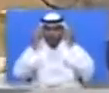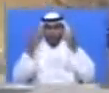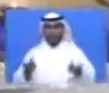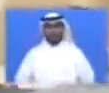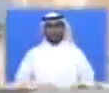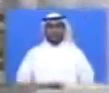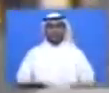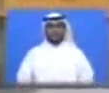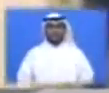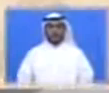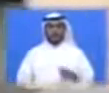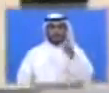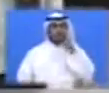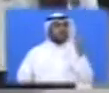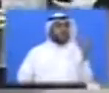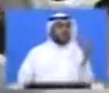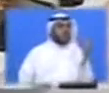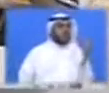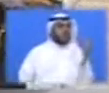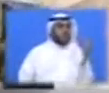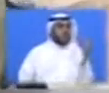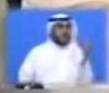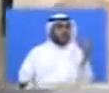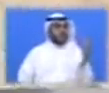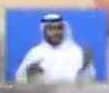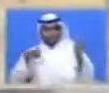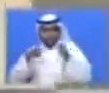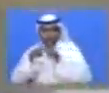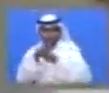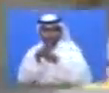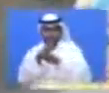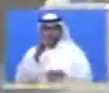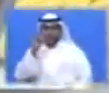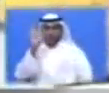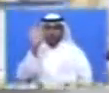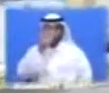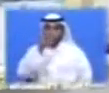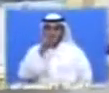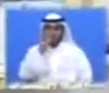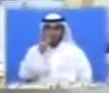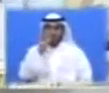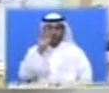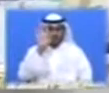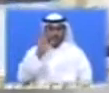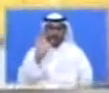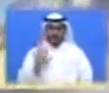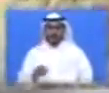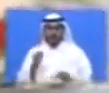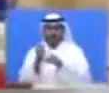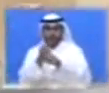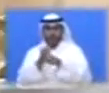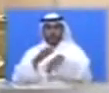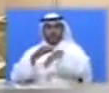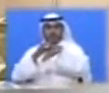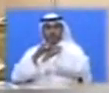المتميزة. هذه المعارض تساعد الطلبة للبحث عن فرص التدريب والعمل على تلمس ملامح الطريق